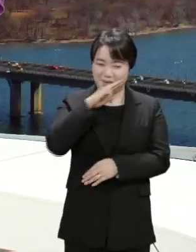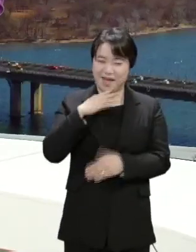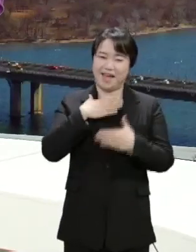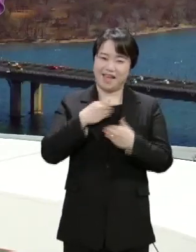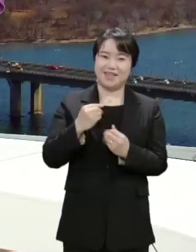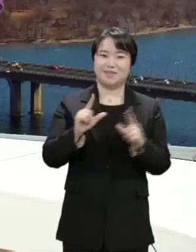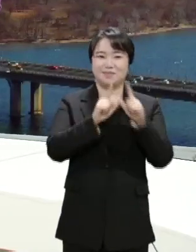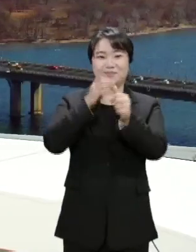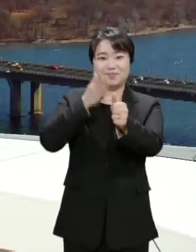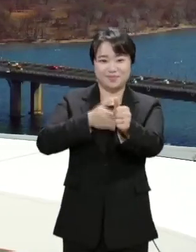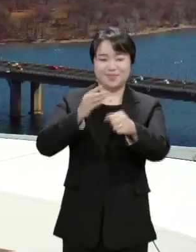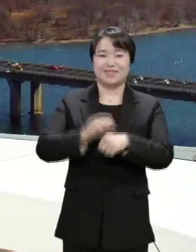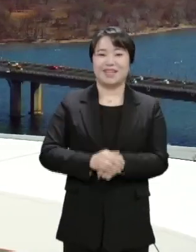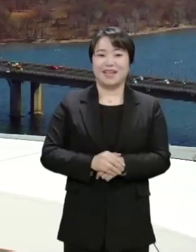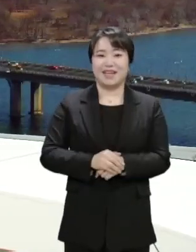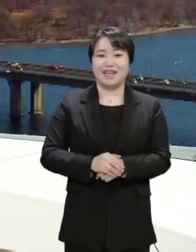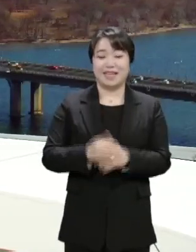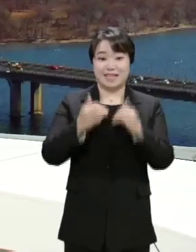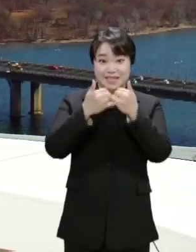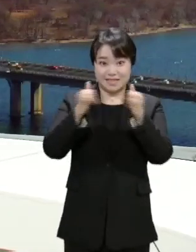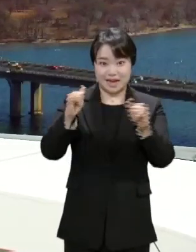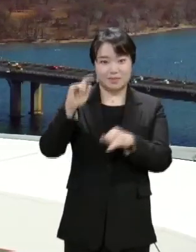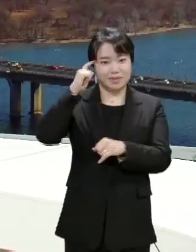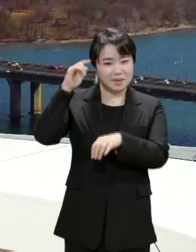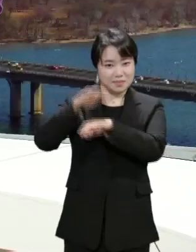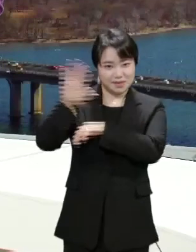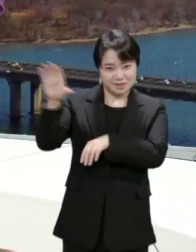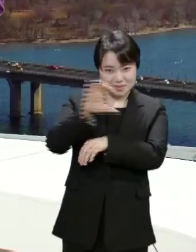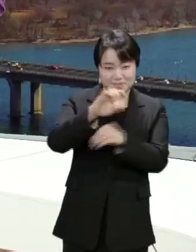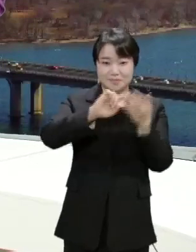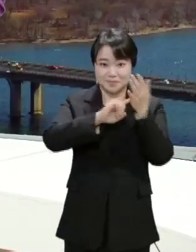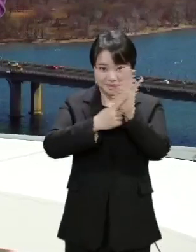보내시기 바랍니다. 네, 저희는 주민의 가치를 담은 소식으로